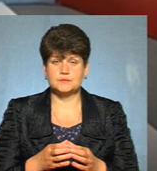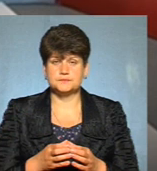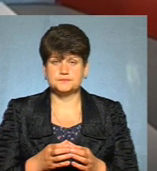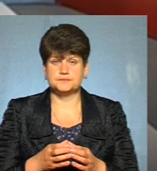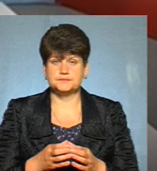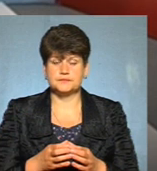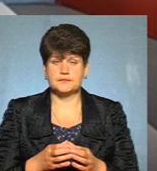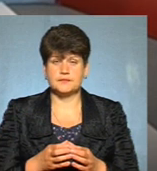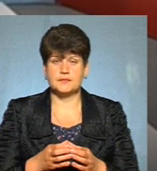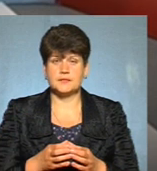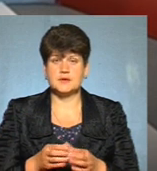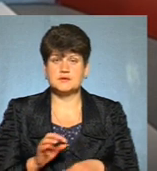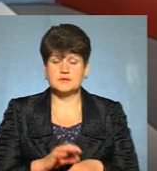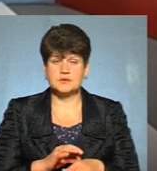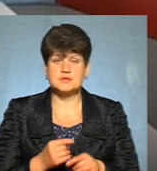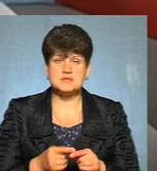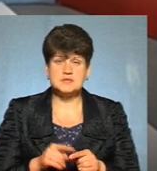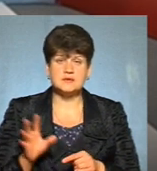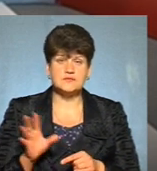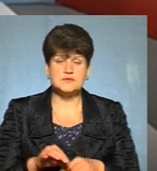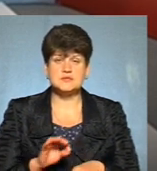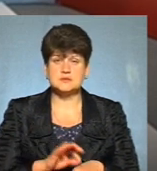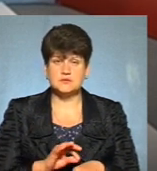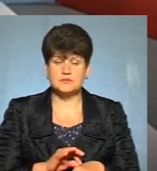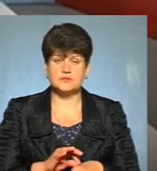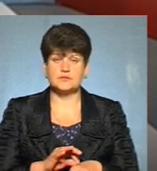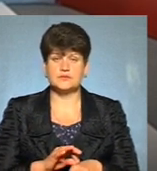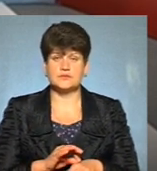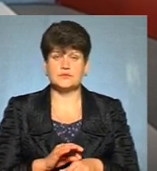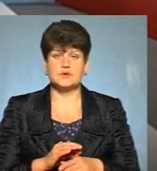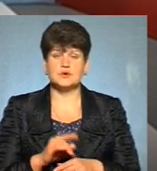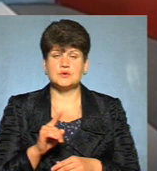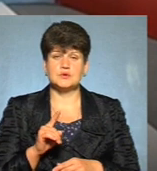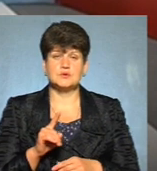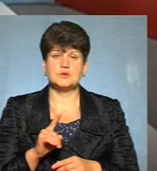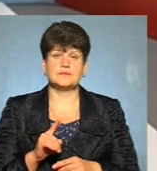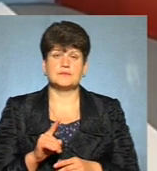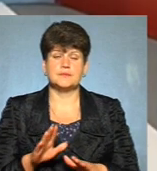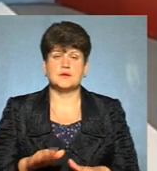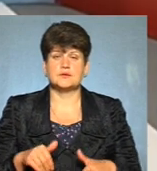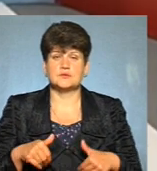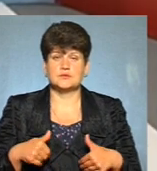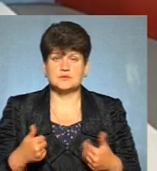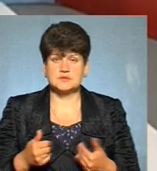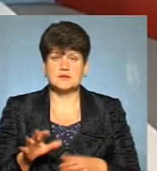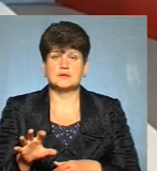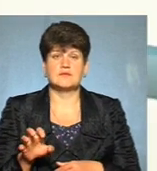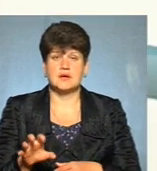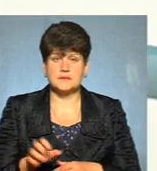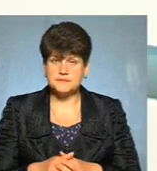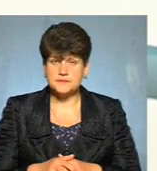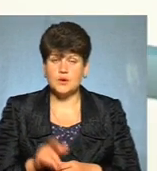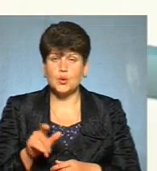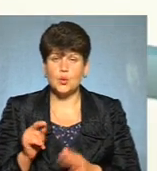інфекційних захворювань. Всі ці захворювання відносяться до зоонозних, тобто це хвороби тварин.